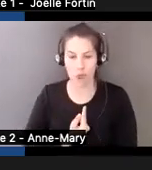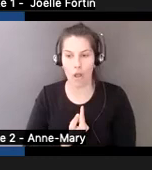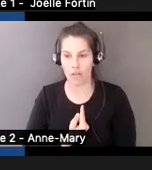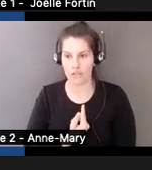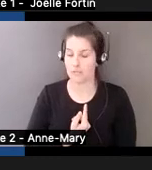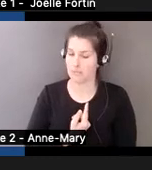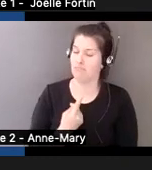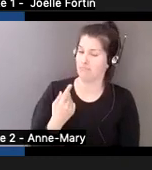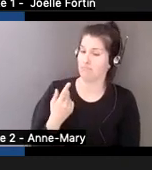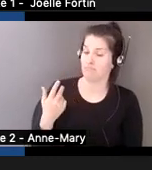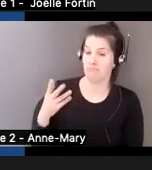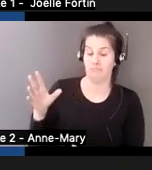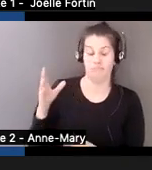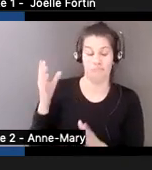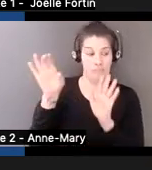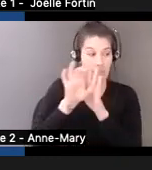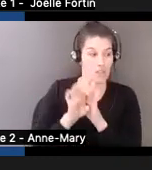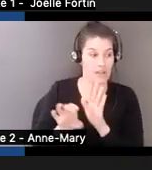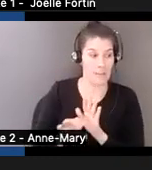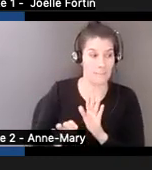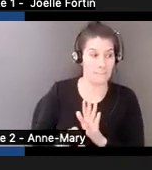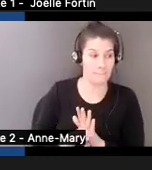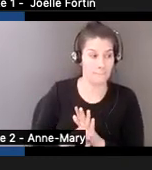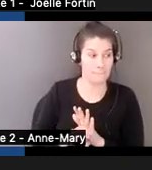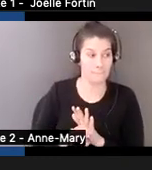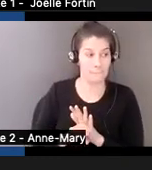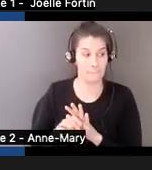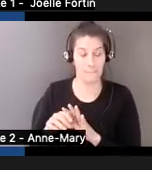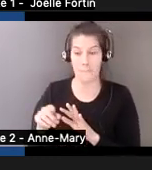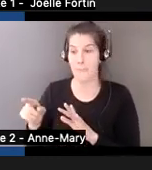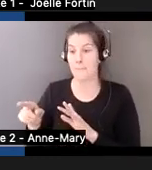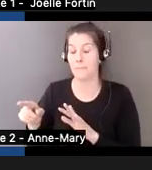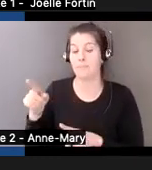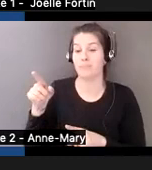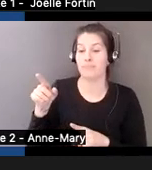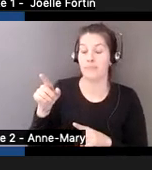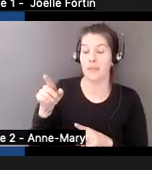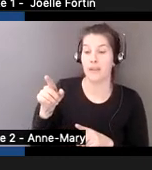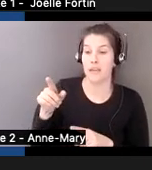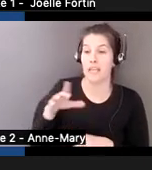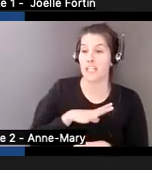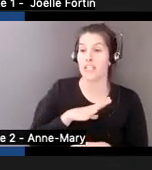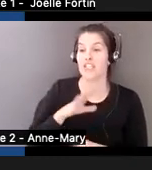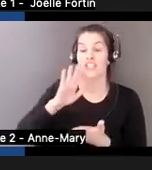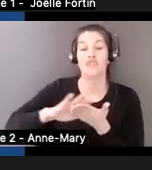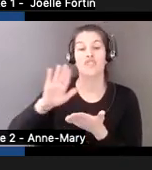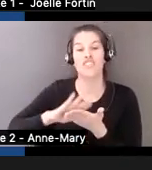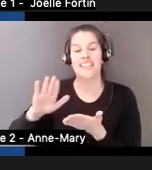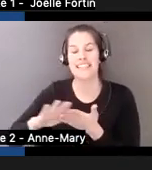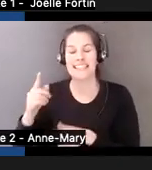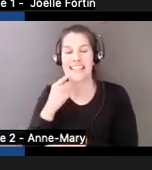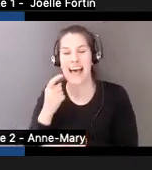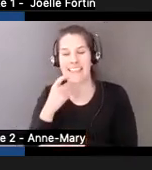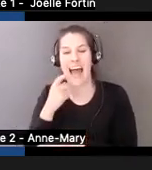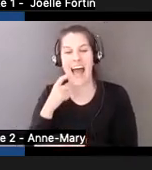les utiliser pour, quand on a des problèmes, laver ses mains. J'ai un hygiéniste dentaire qui a suivi ma formation, qui